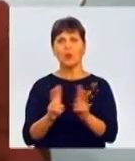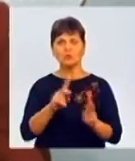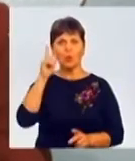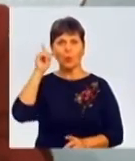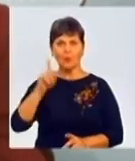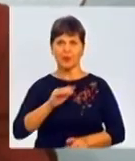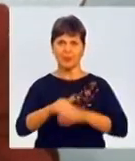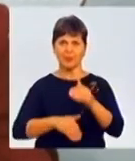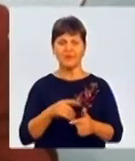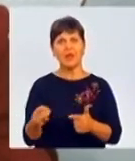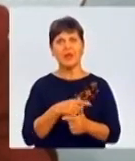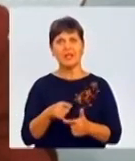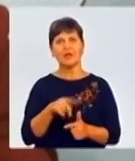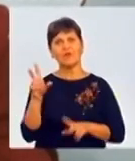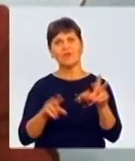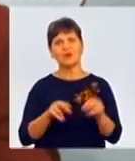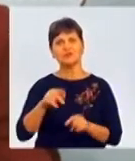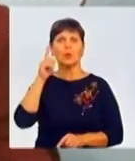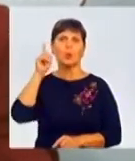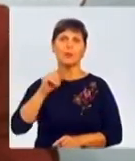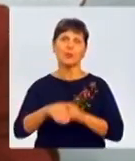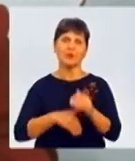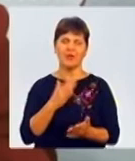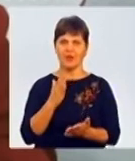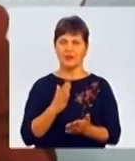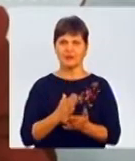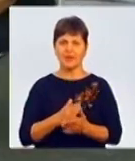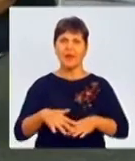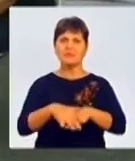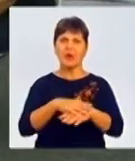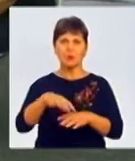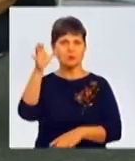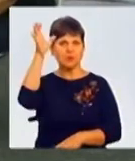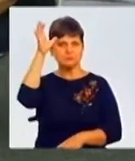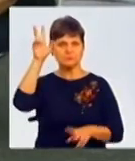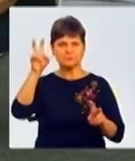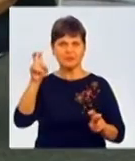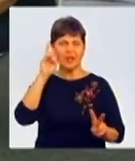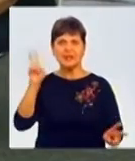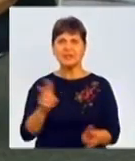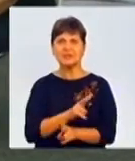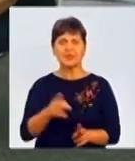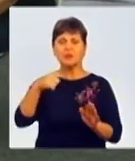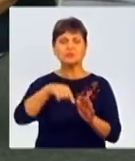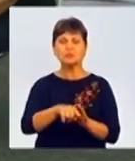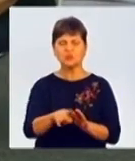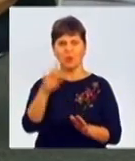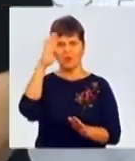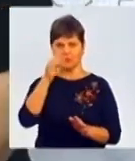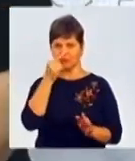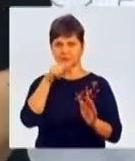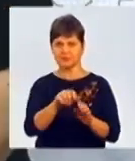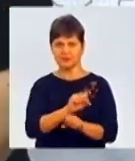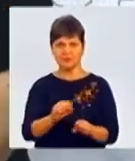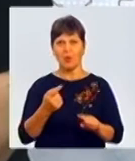вміє плавати. Ну, знову ж таки, є народна мудрість, яка каже, не знаючи броду, не лізь у воду, тому що вода – це підступна